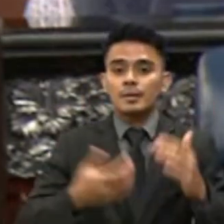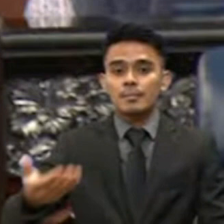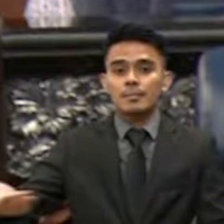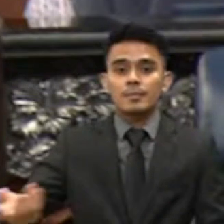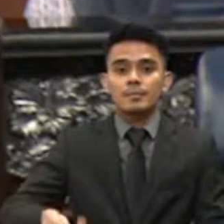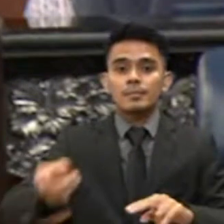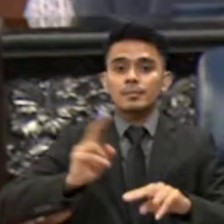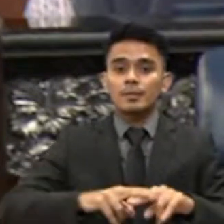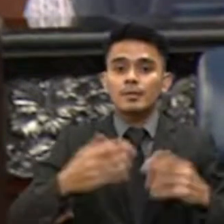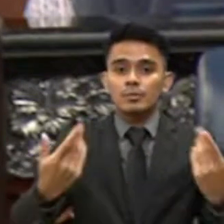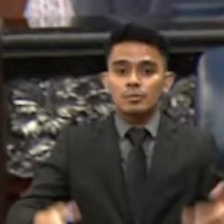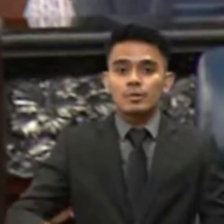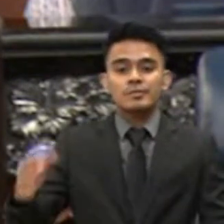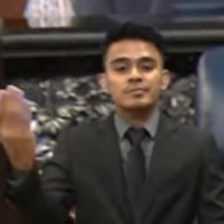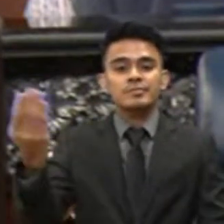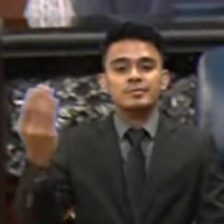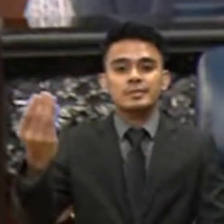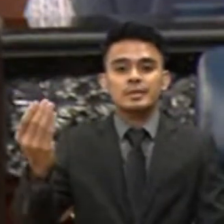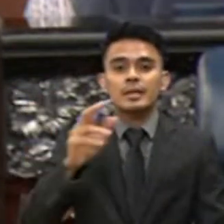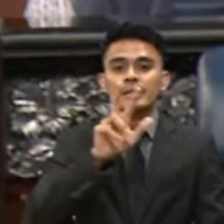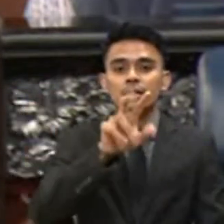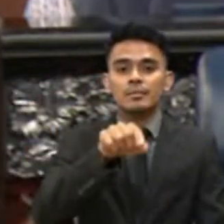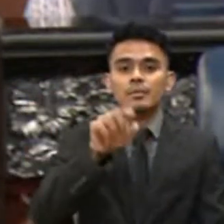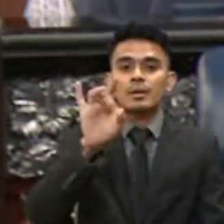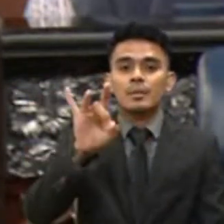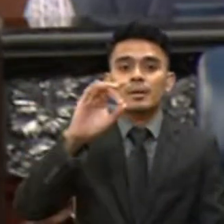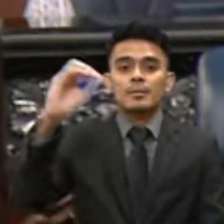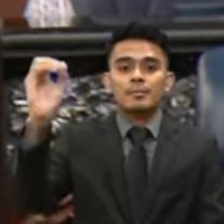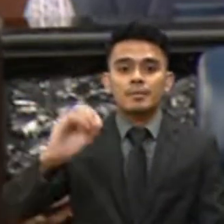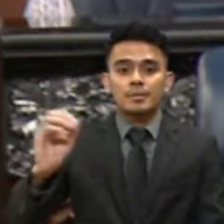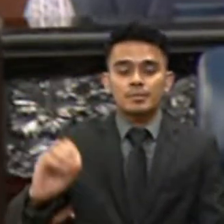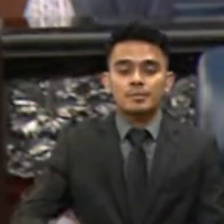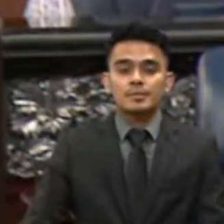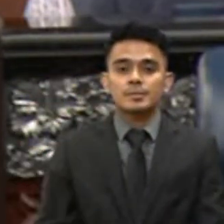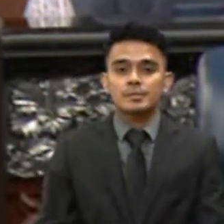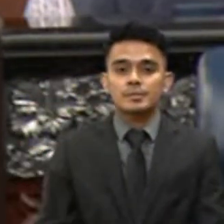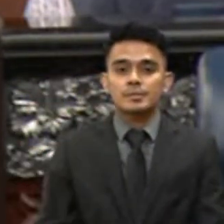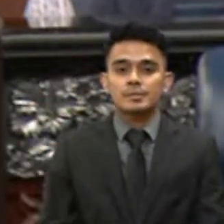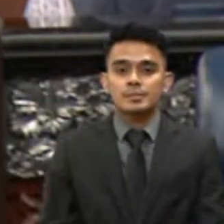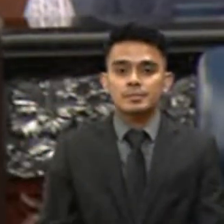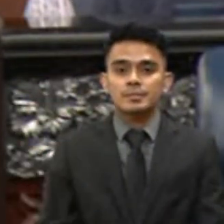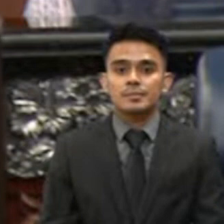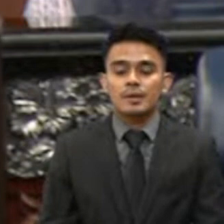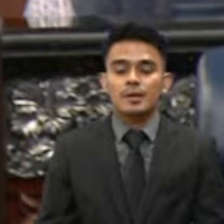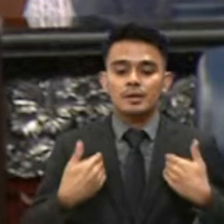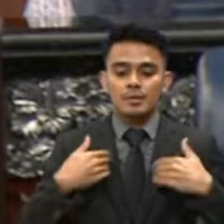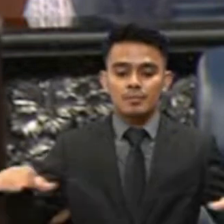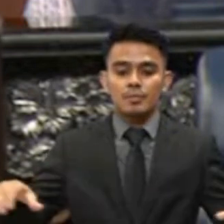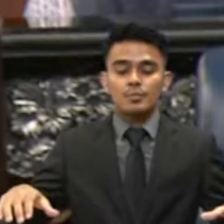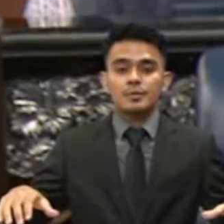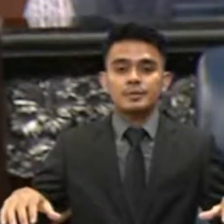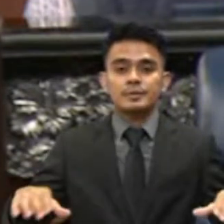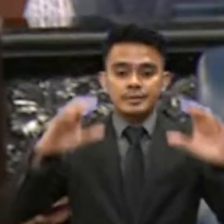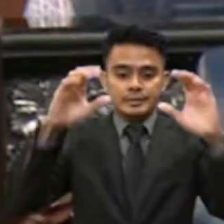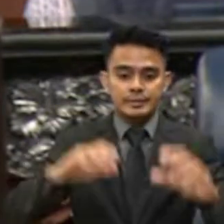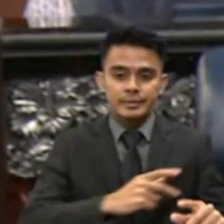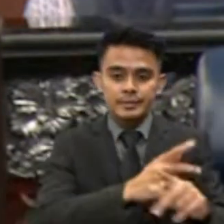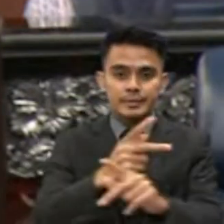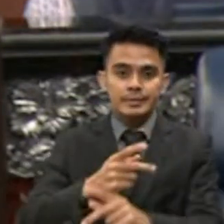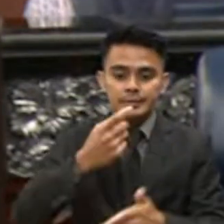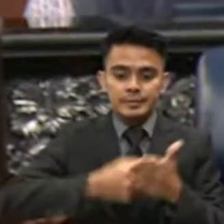2022 telah menyederhanakan kepada tiga puluhan 800 antaranya berikut dan pelaksanaan langkah kawalan harga